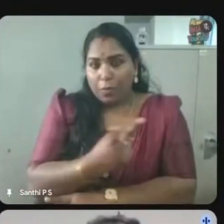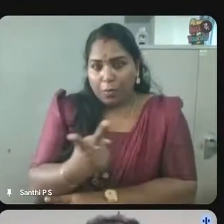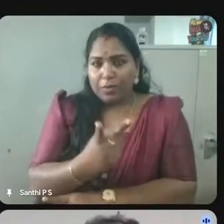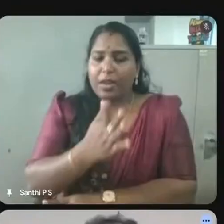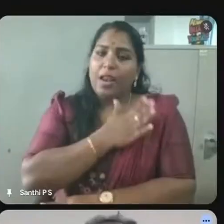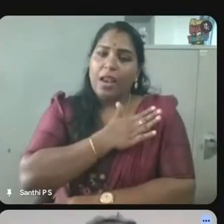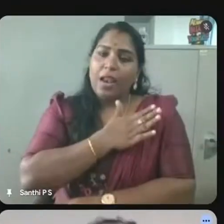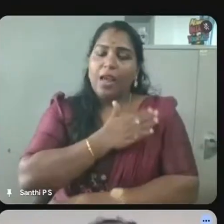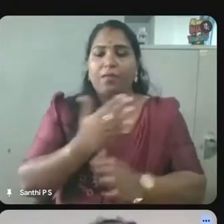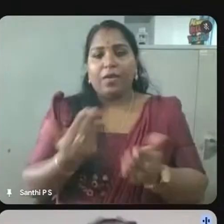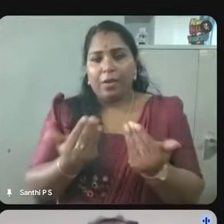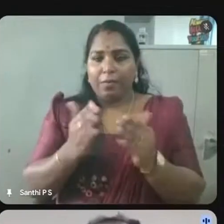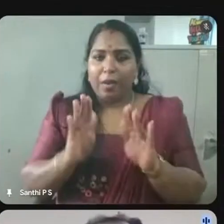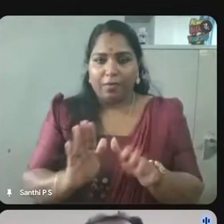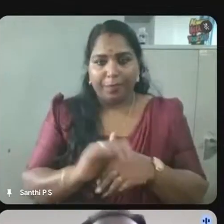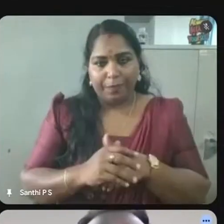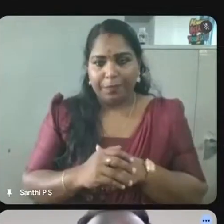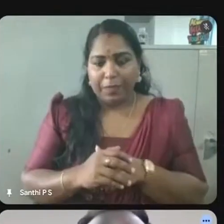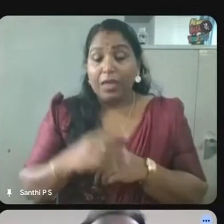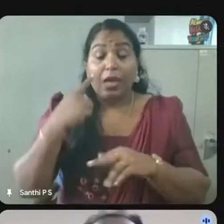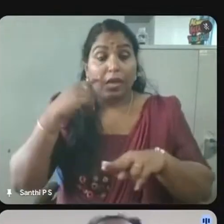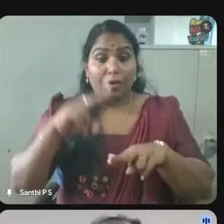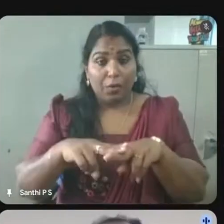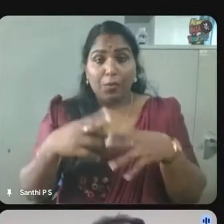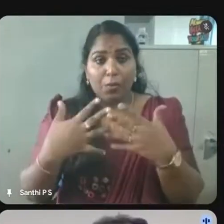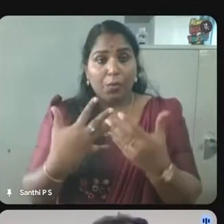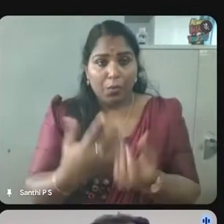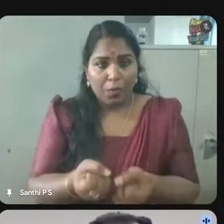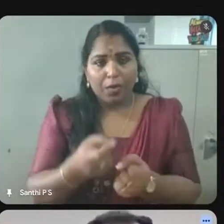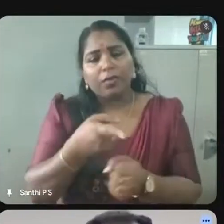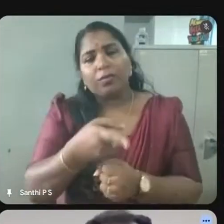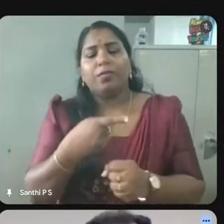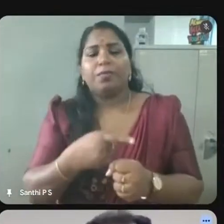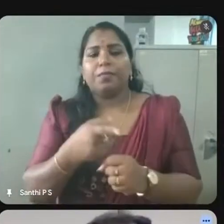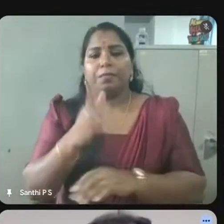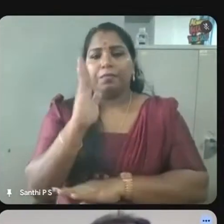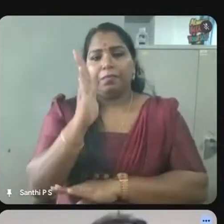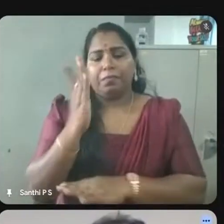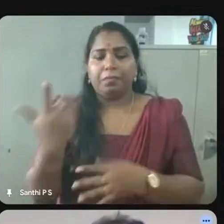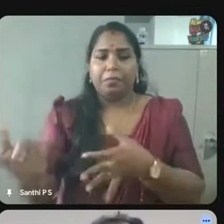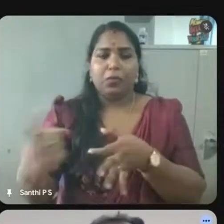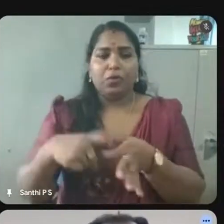വഴി ഉണ്ടായിരിക്കുന്നതാണ്. നിങ്ങൾക്ക് അതിലൂടെയും ഈ വെബിനാറിൽ പങ്കെടുക്കാവുന്നതാണ്.